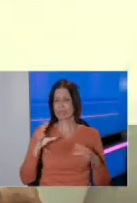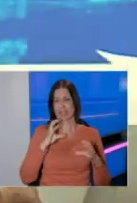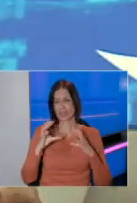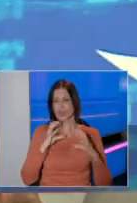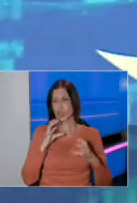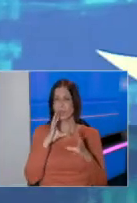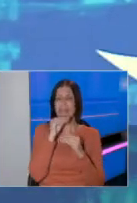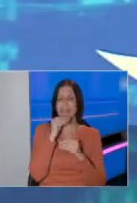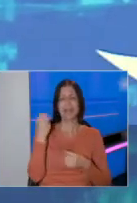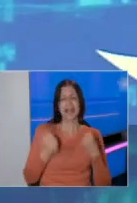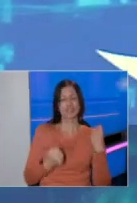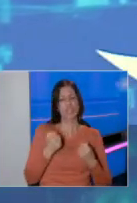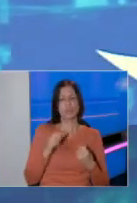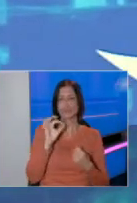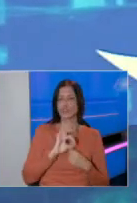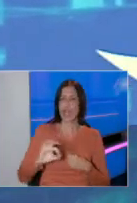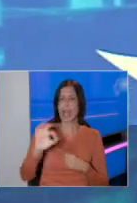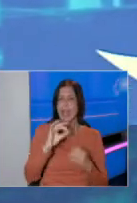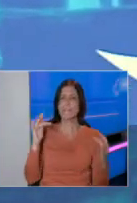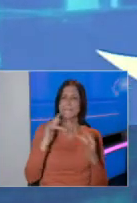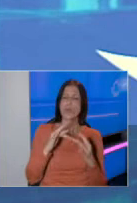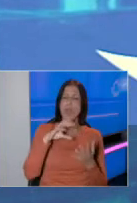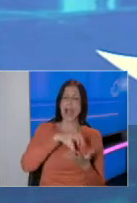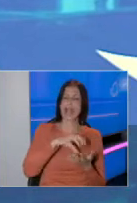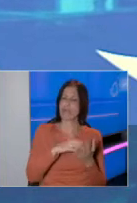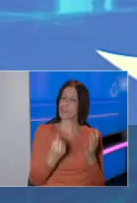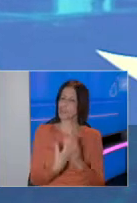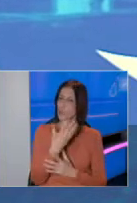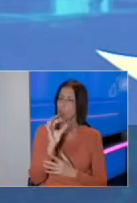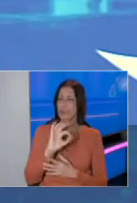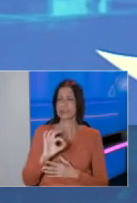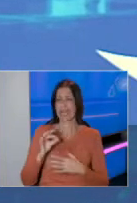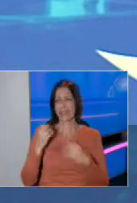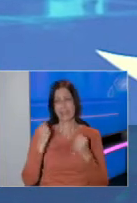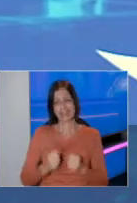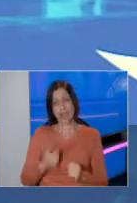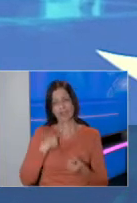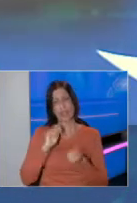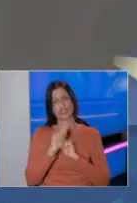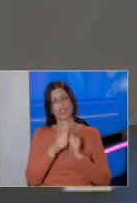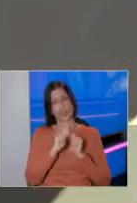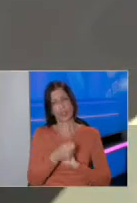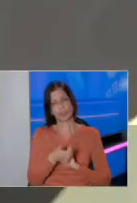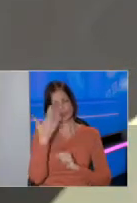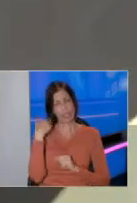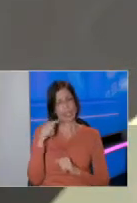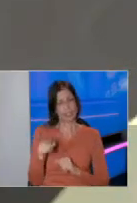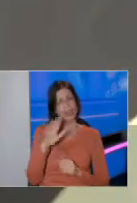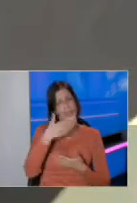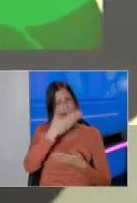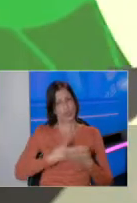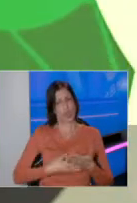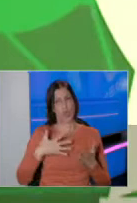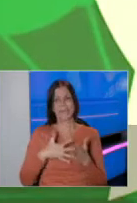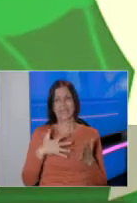על הקשיים שלהם מול אגף השיקום במשרד הביטחון, ועל השינויים שעברו שם, יש גם את דוח מבקר